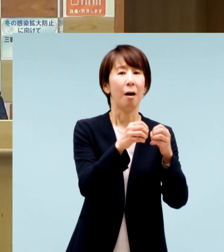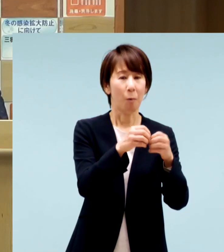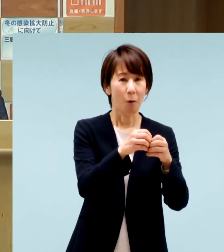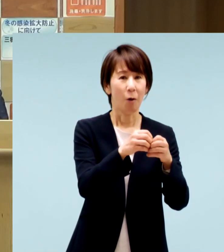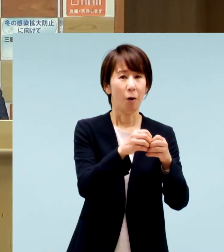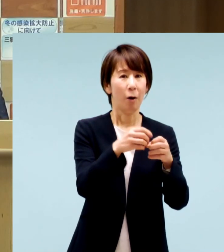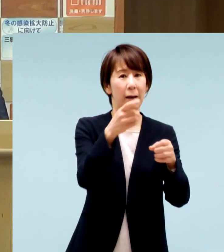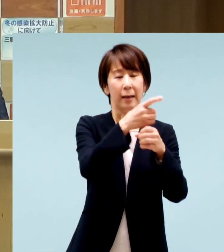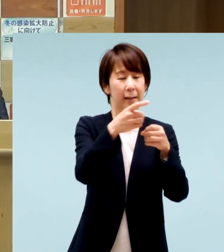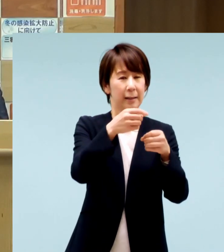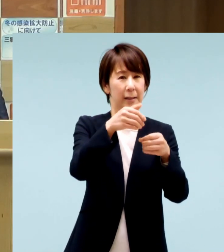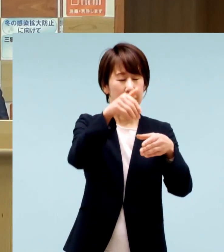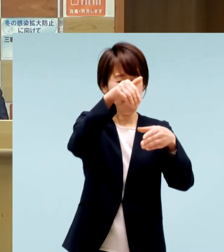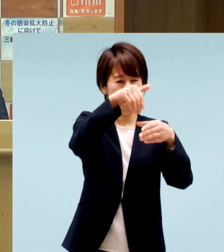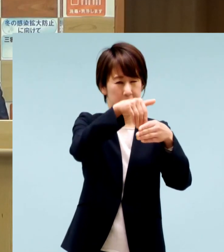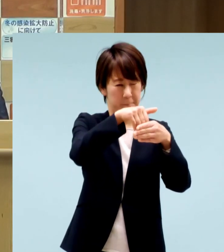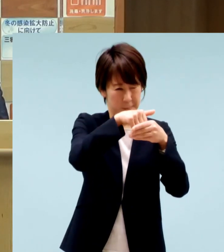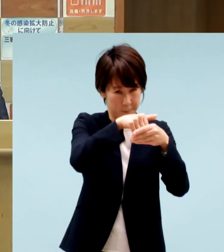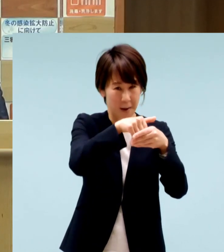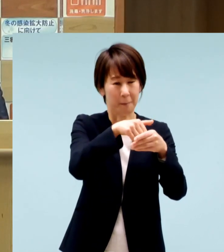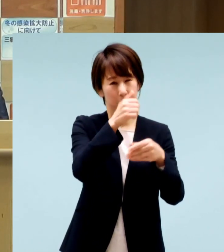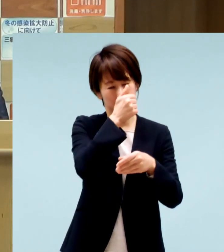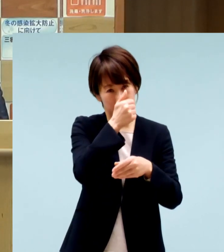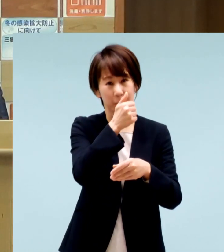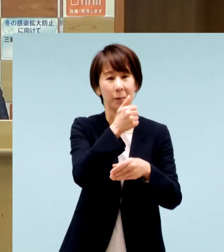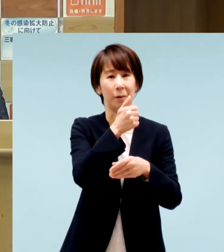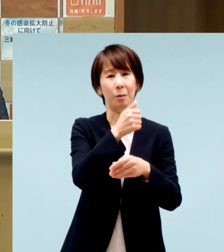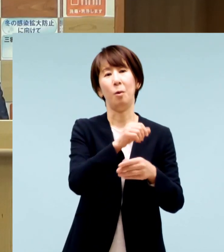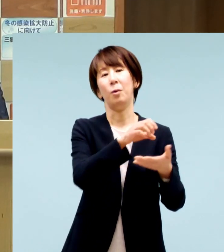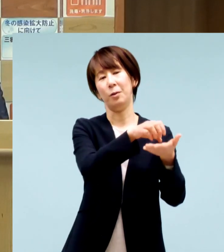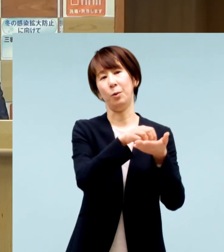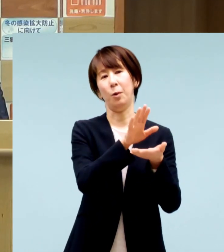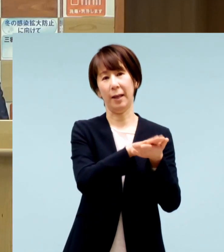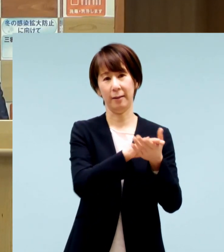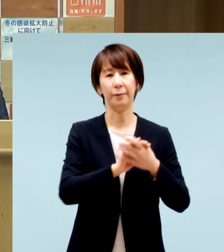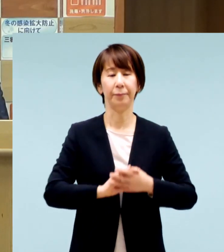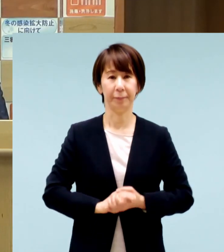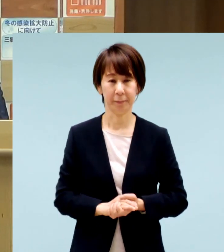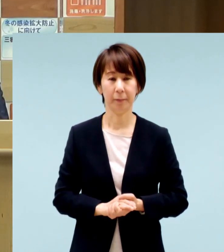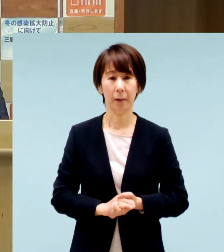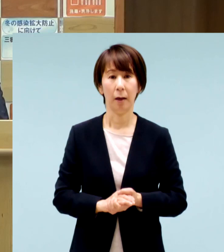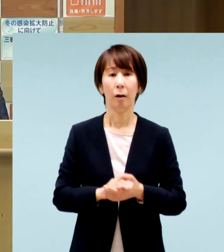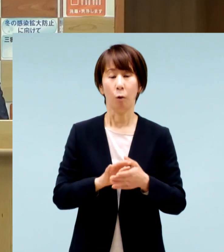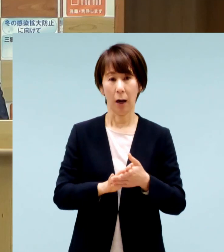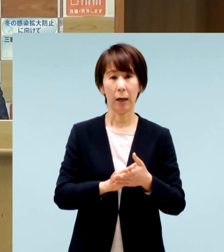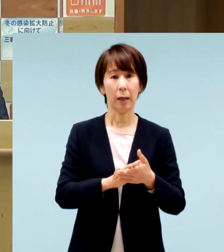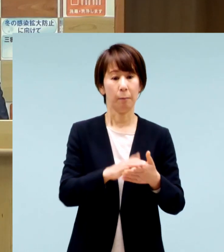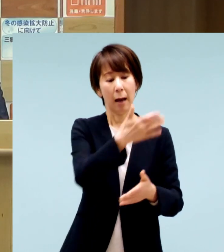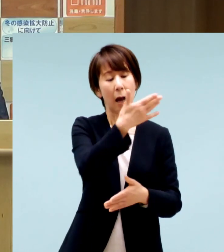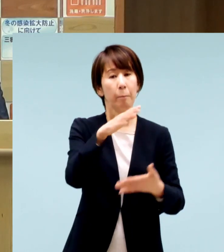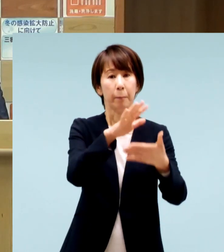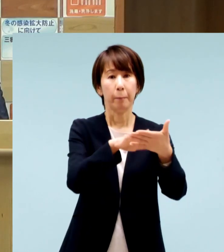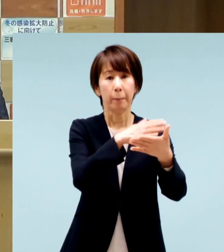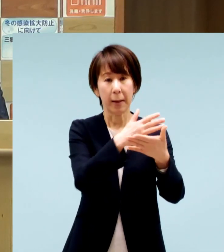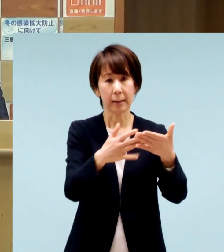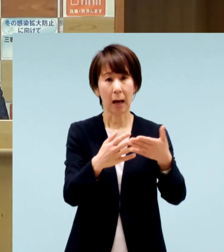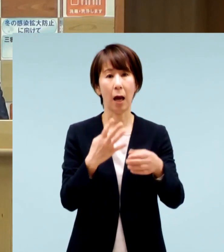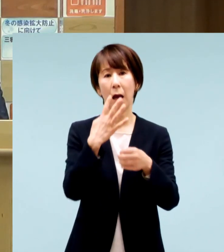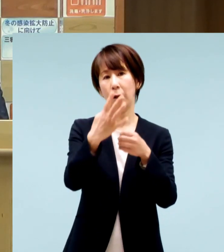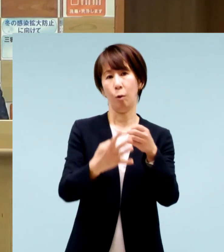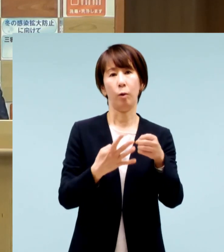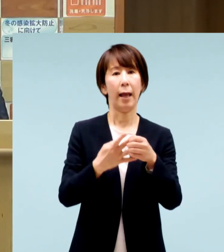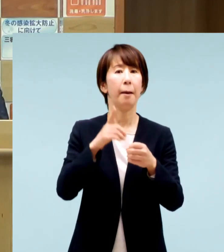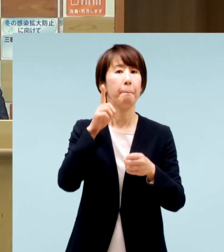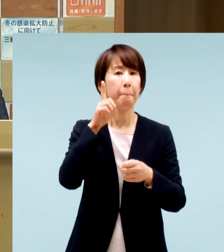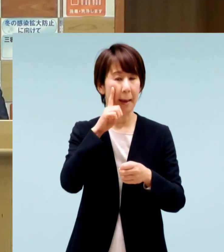賞したということです。このメジャー4年目の今シーズン、投打の二刀流で活